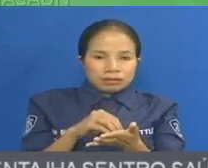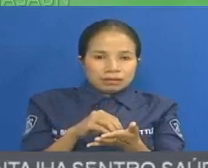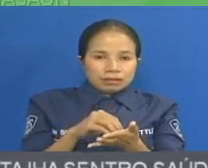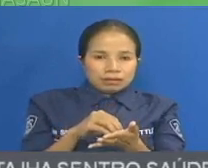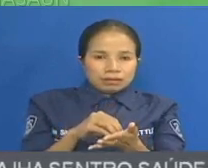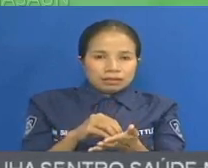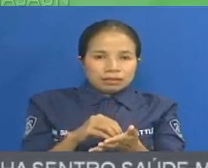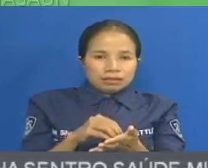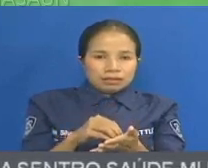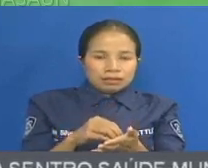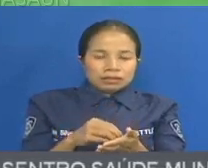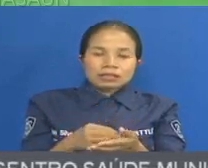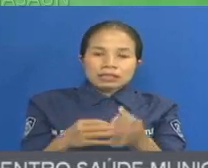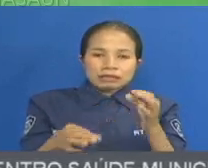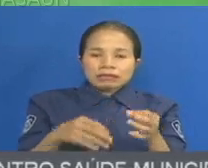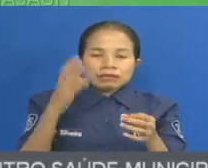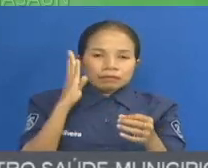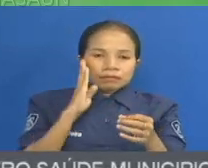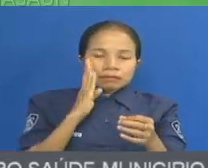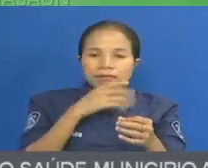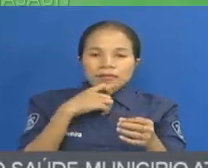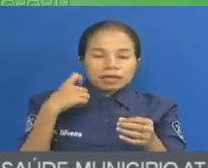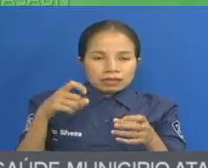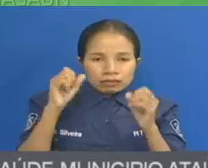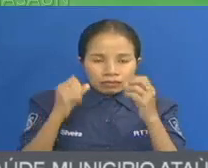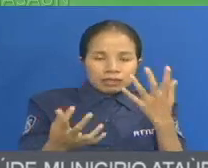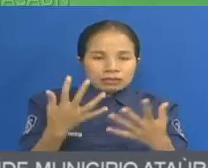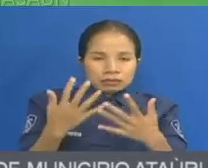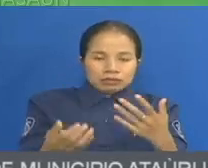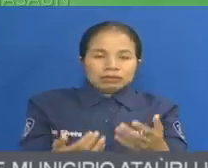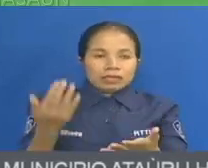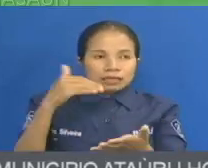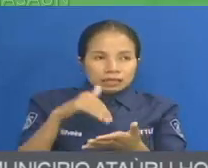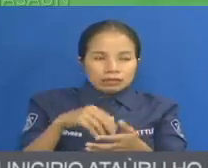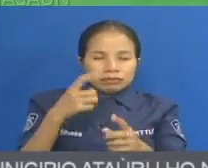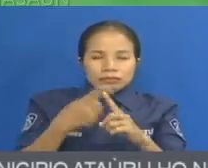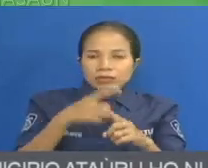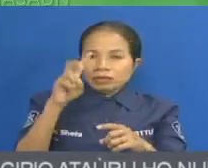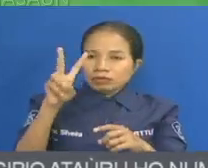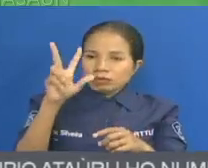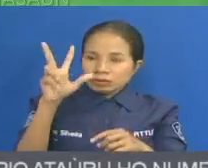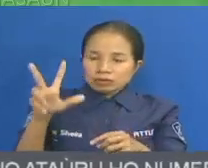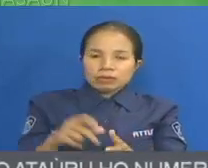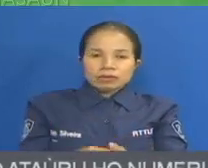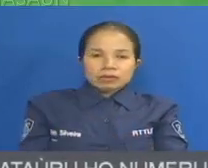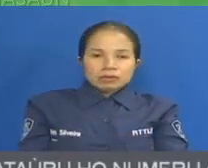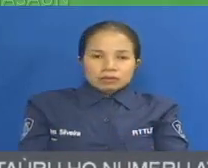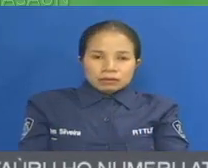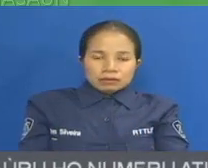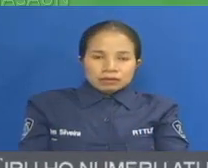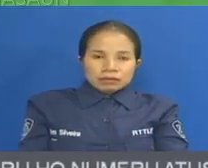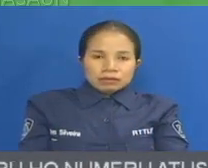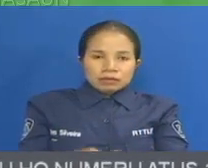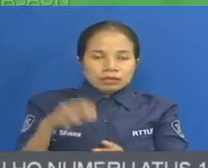kita habai, kon marah nama kita beli sun. Dan ne, kalau kita tanya, fula luar fula tol, ni ya sana kita faham lebih